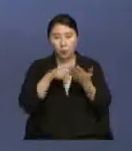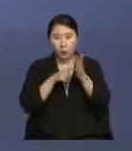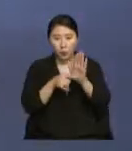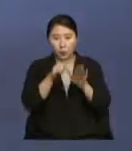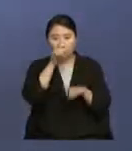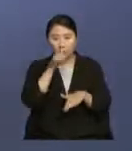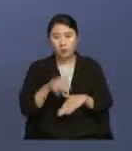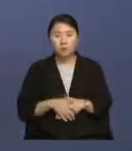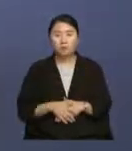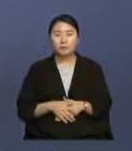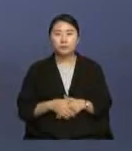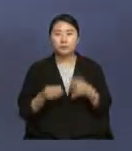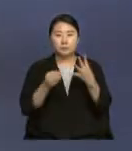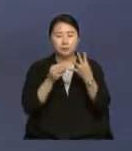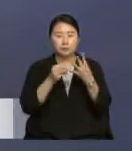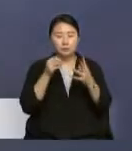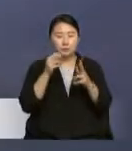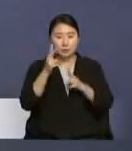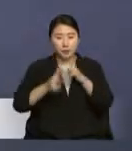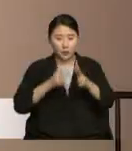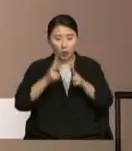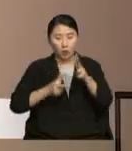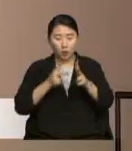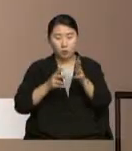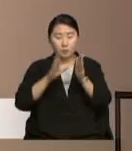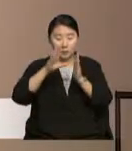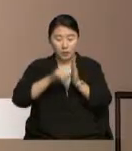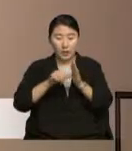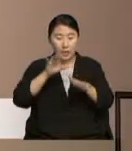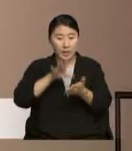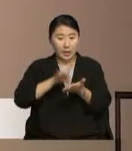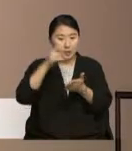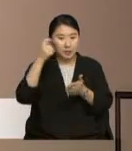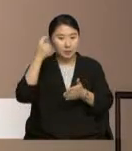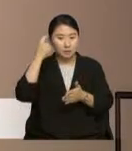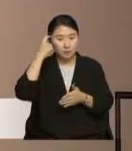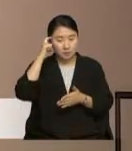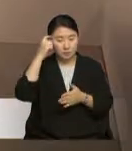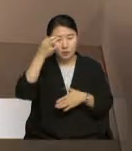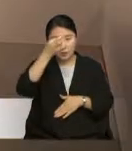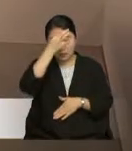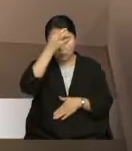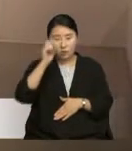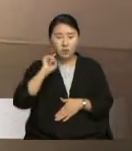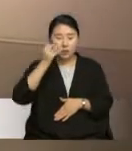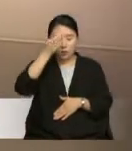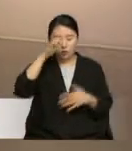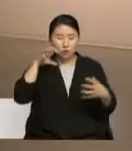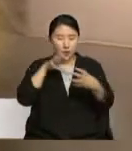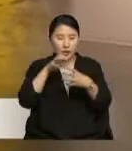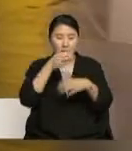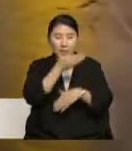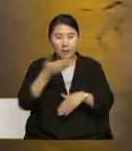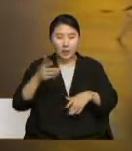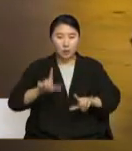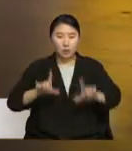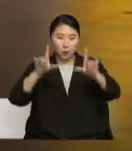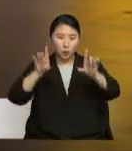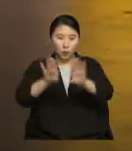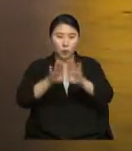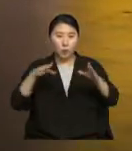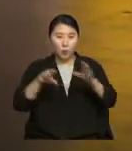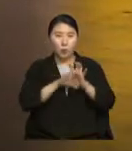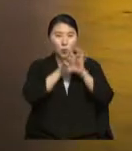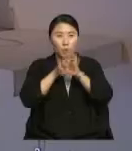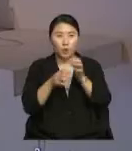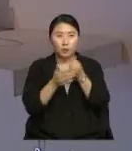겁니다. 4차 산업시대 핵심 기술을 예술 작품에 접목한 전시회가 강동구에서 열렸습니다.